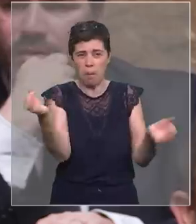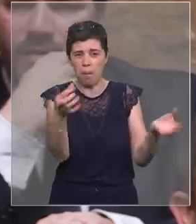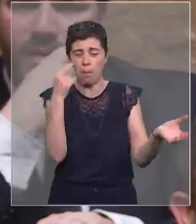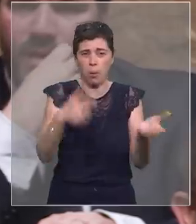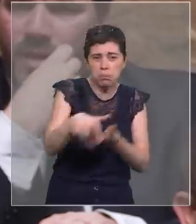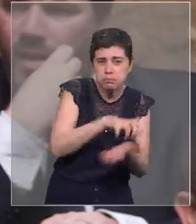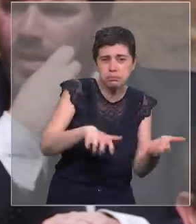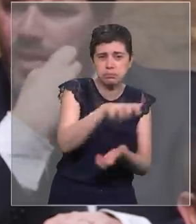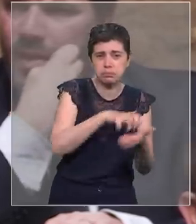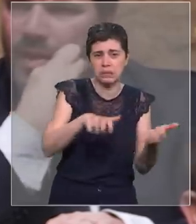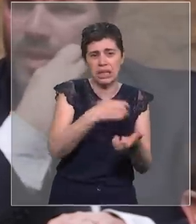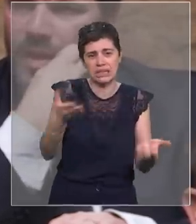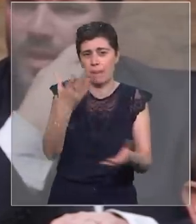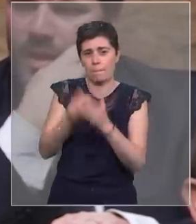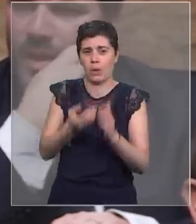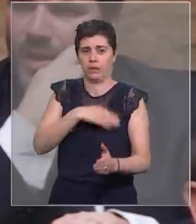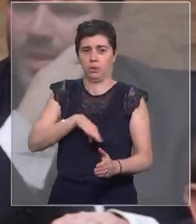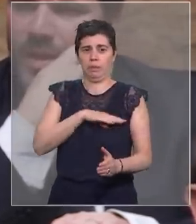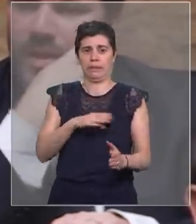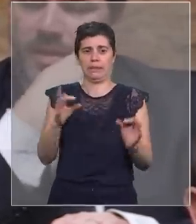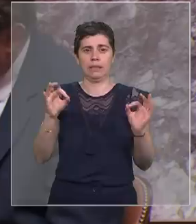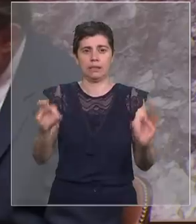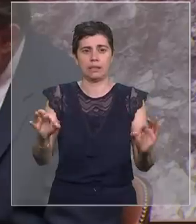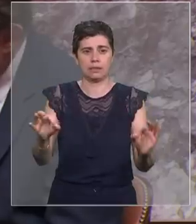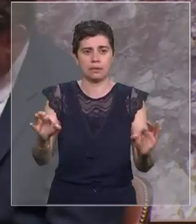feu. Tout ça n'est pas responsable.